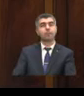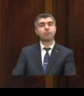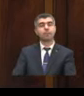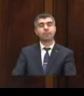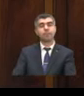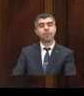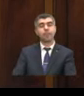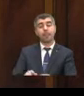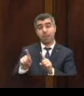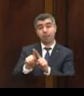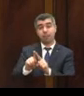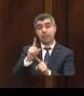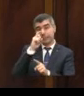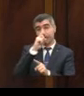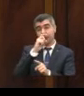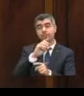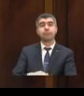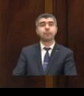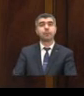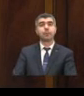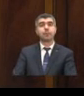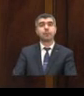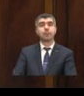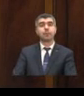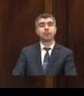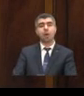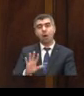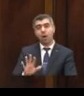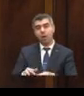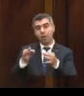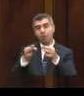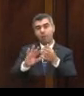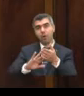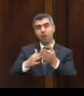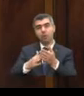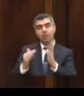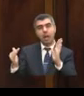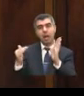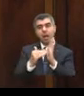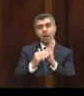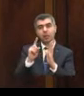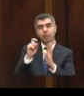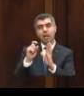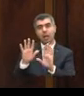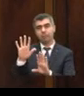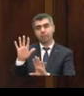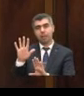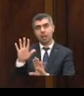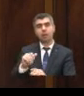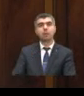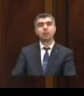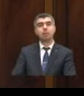توازناتنا المختلفة، كما تبين المعطيات المسجلة نهاية شهر ماي الأخير